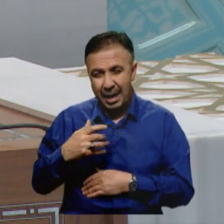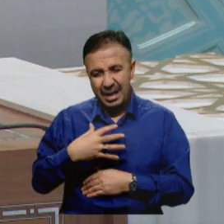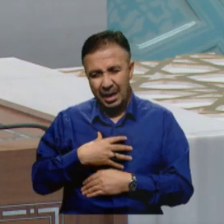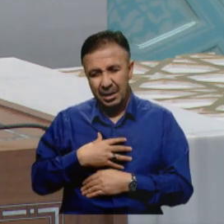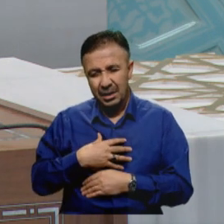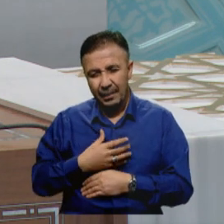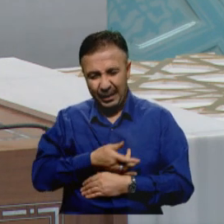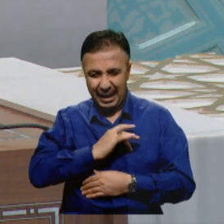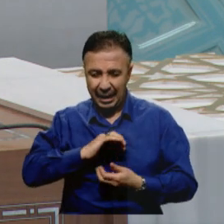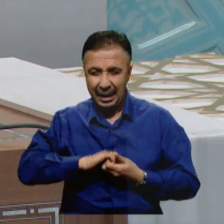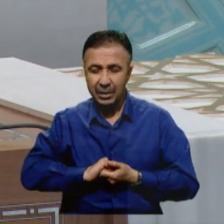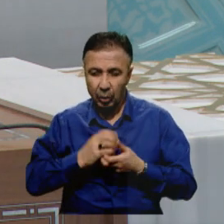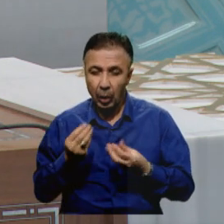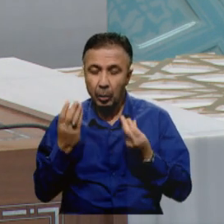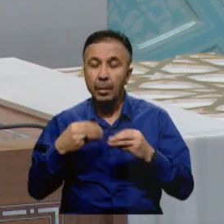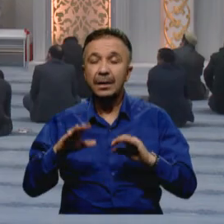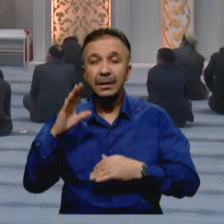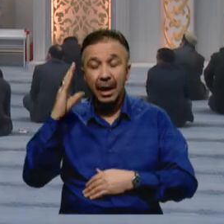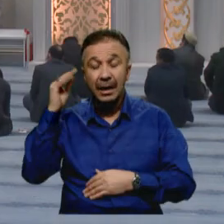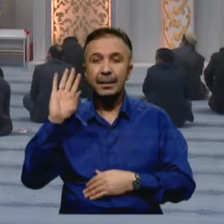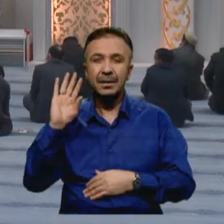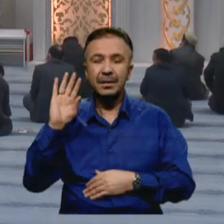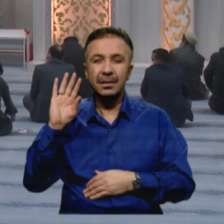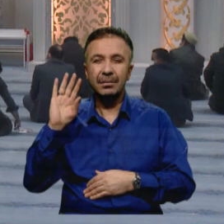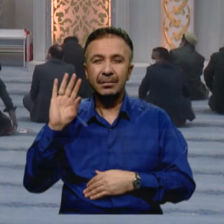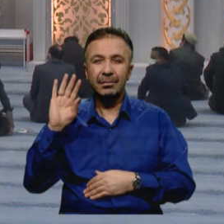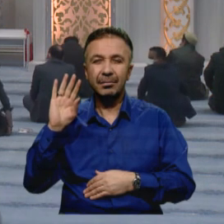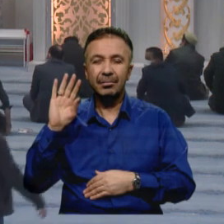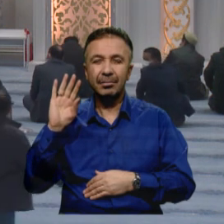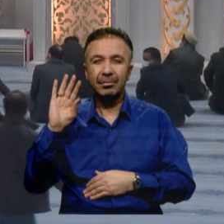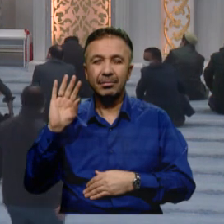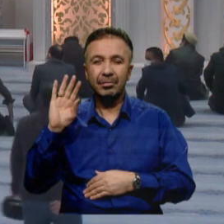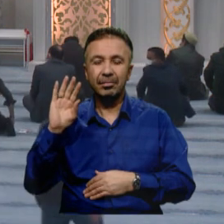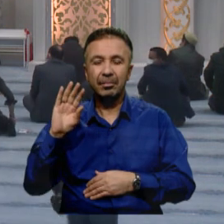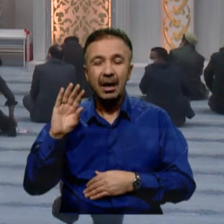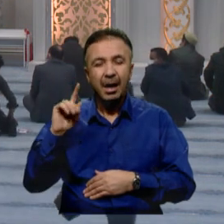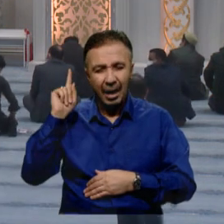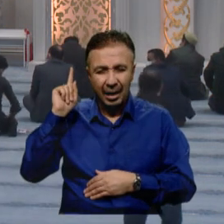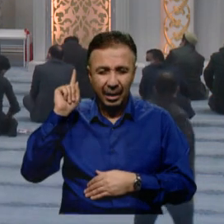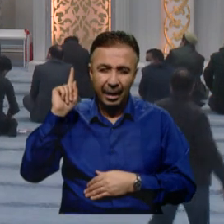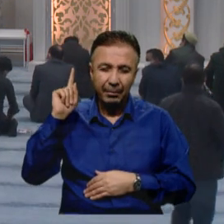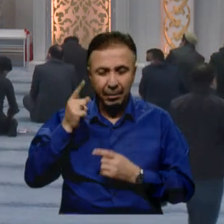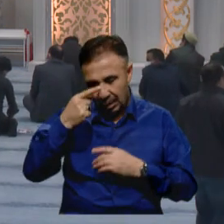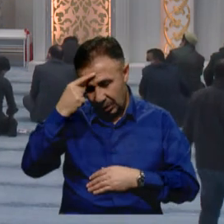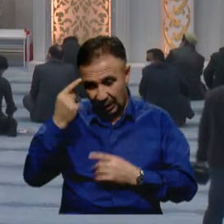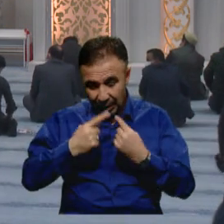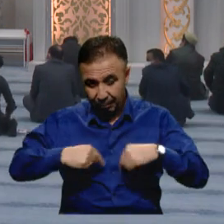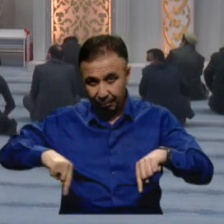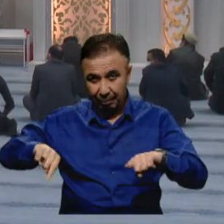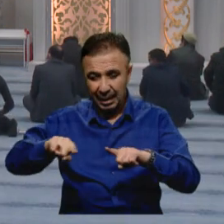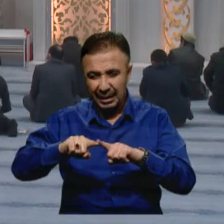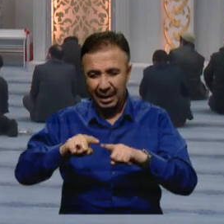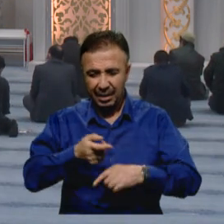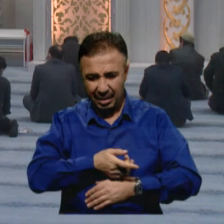olduğunu fark edemez ki şımarsın. Böyle bir güzel tanım var. Rabbim inşallah bizleri de bu ihlas